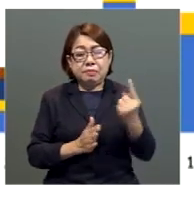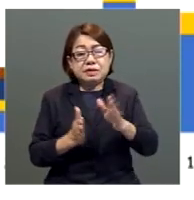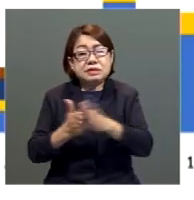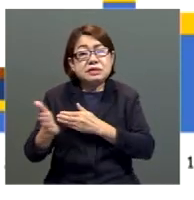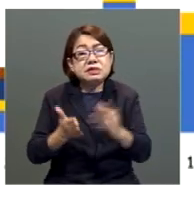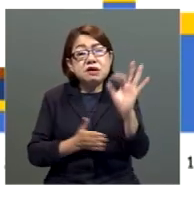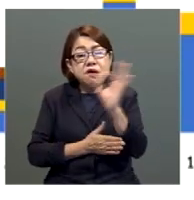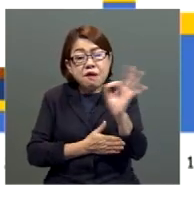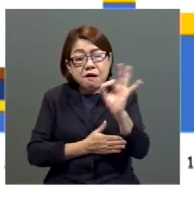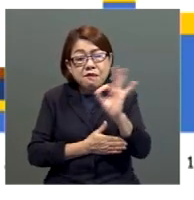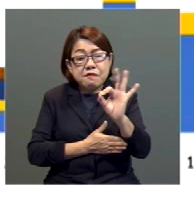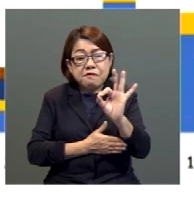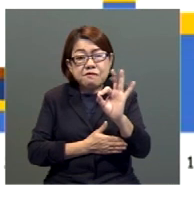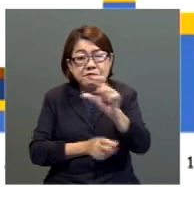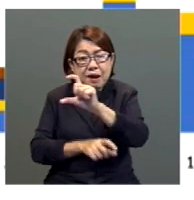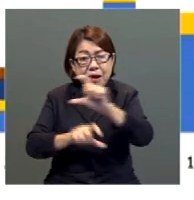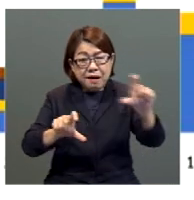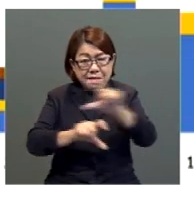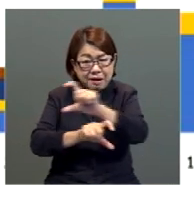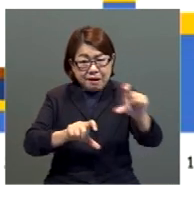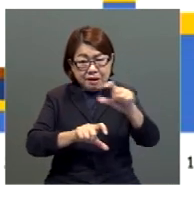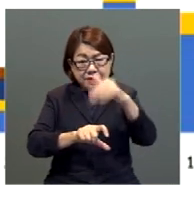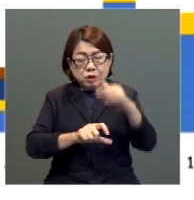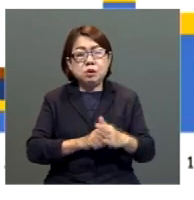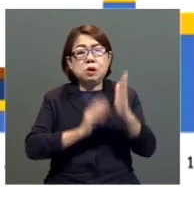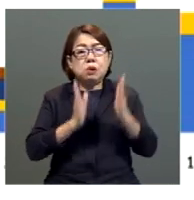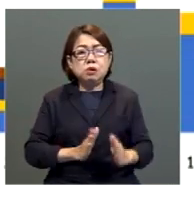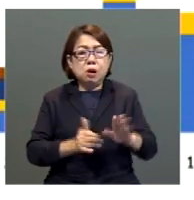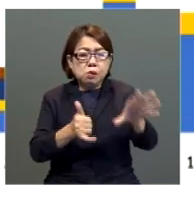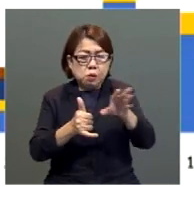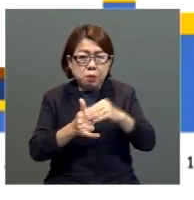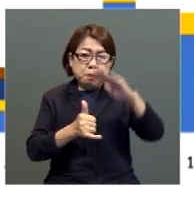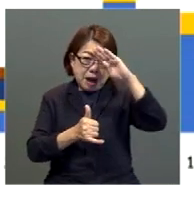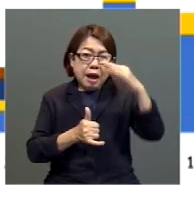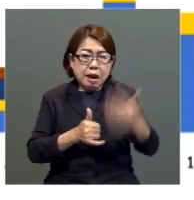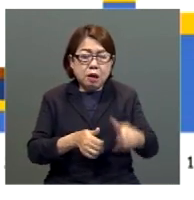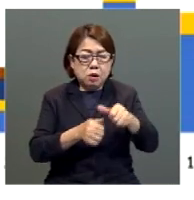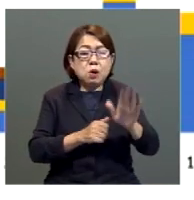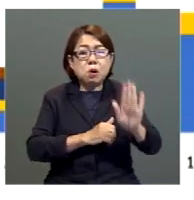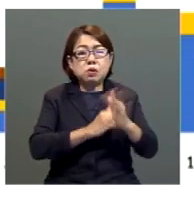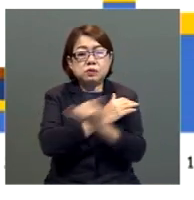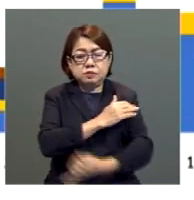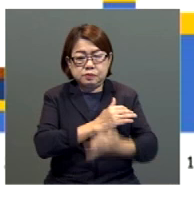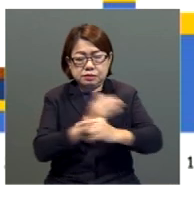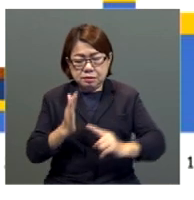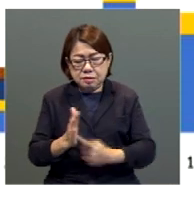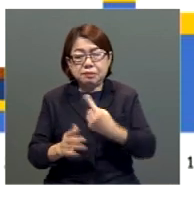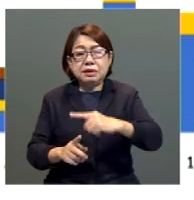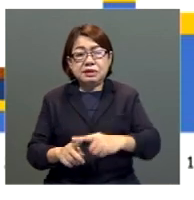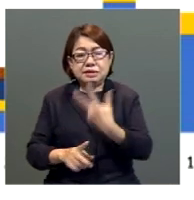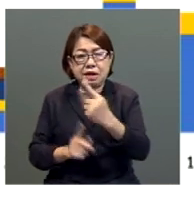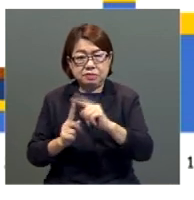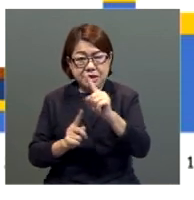าๆในกราฟข้างบนนะครับเป็นผู้ป่วยที่เป็นชาวต่างชาตินะครับอันนี้ตั้งแต่1มีนาคมถึง1เมษายนนะ